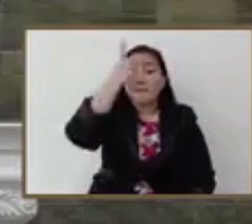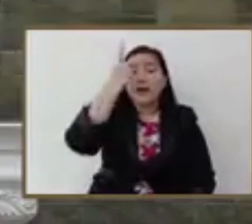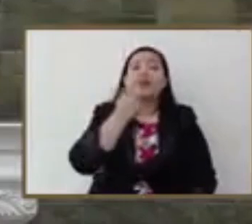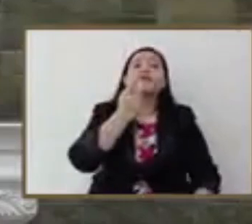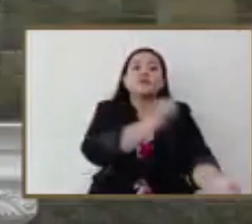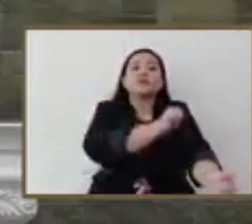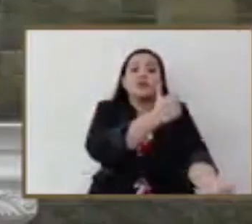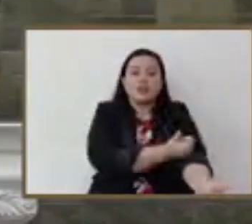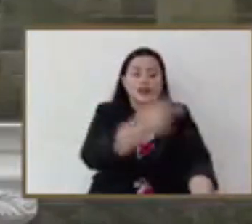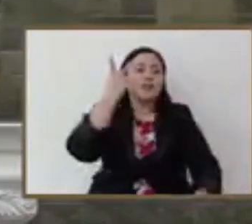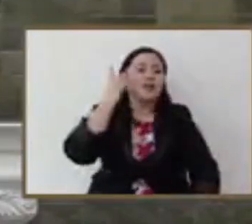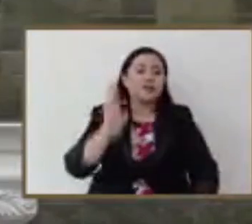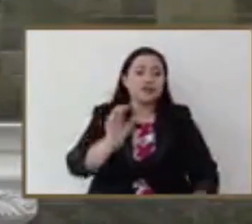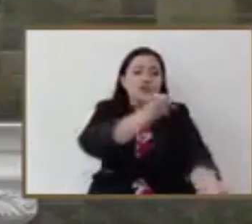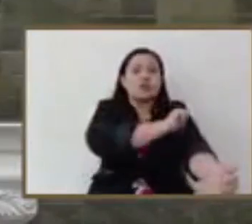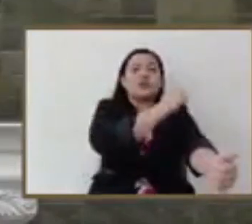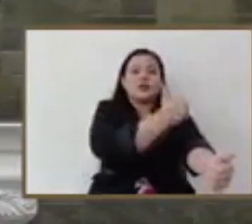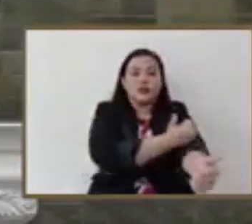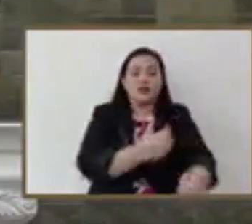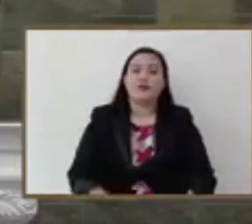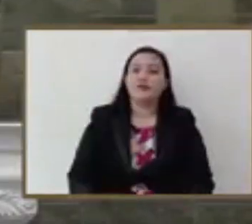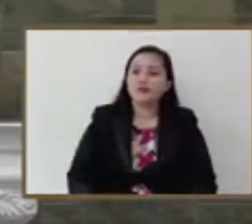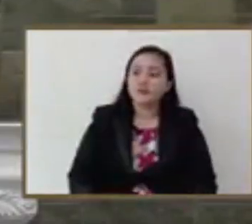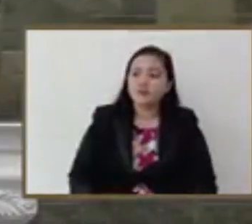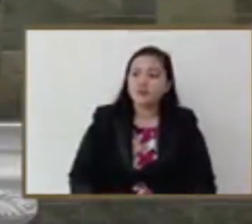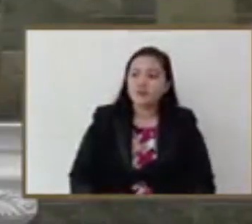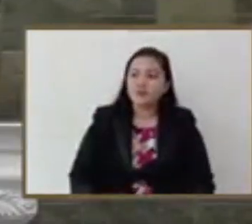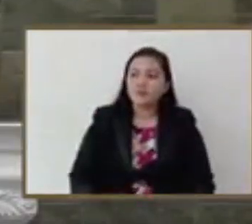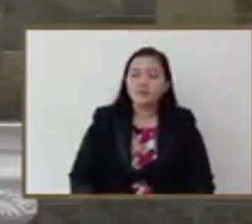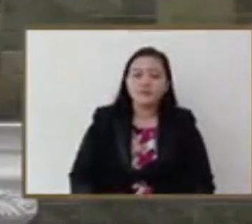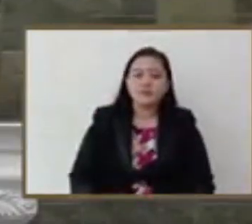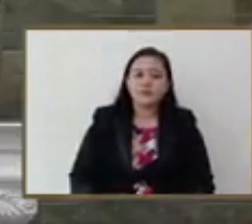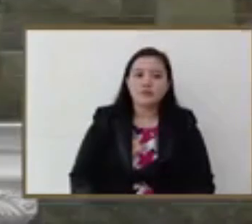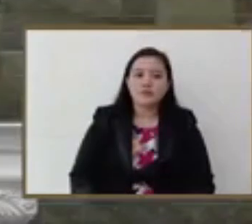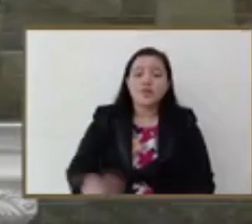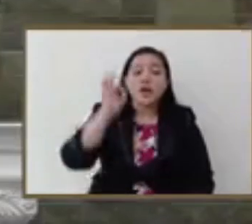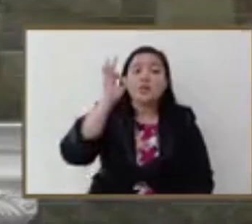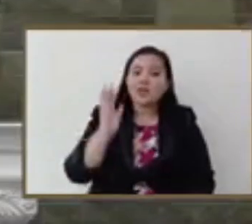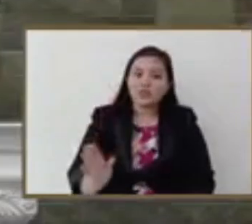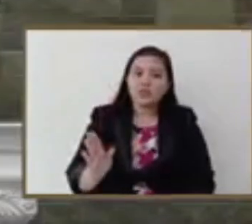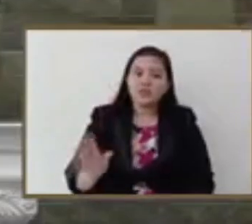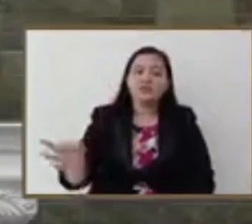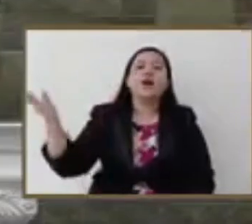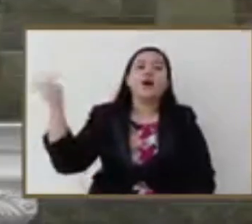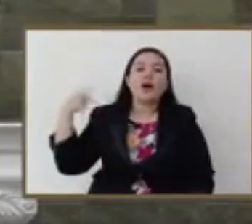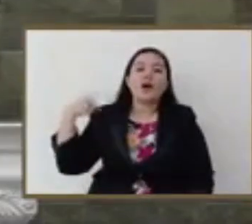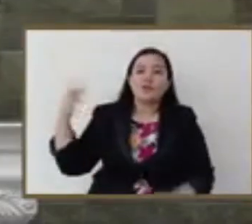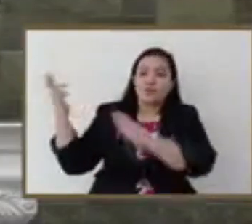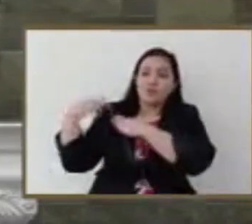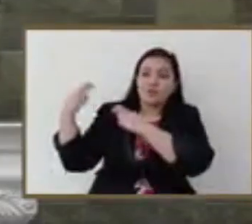Kayo mga nandiyan mga preachers, you have the responsibility, but you are not the